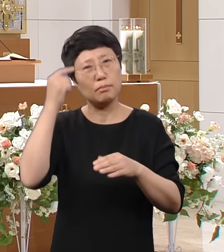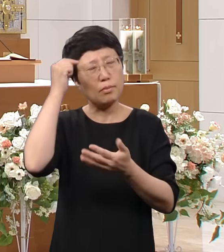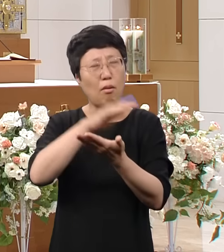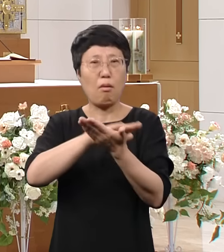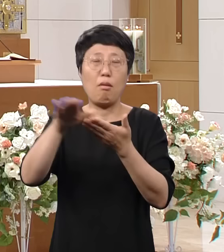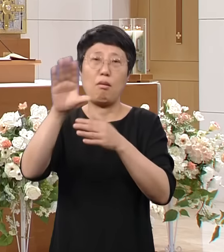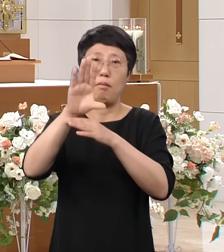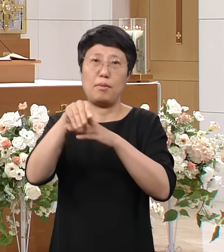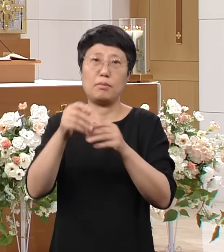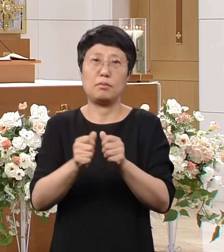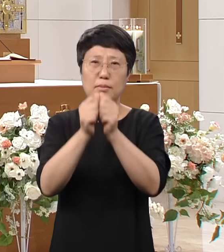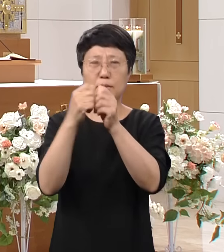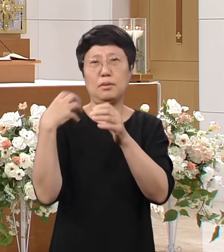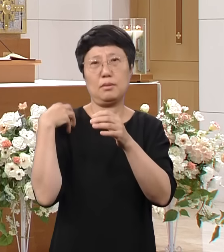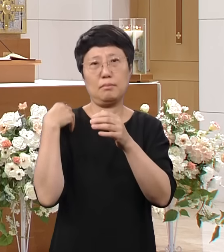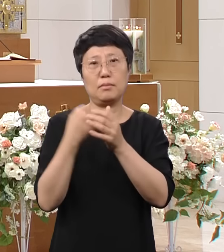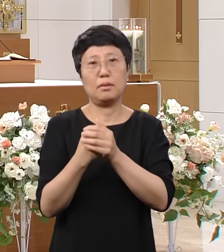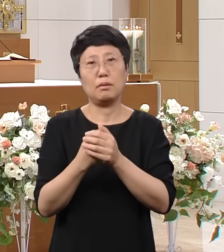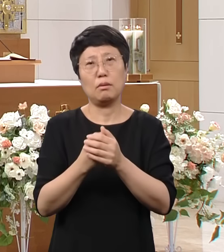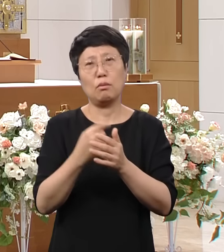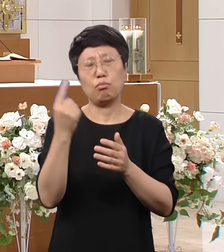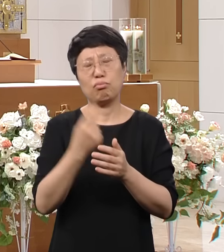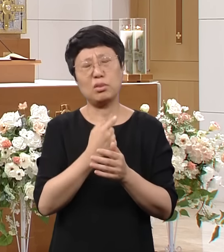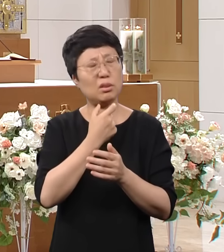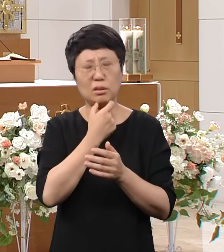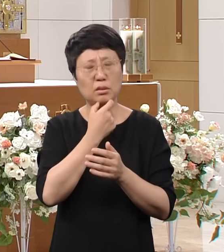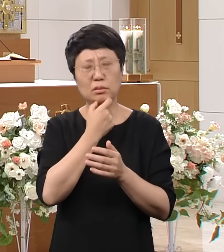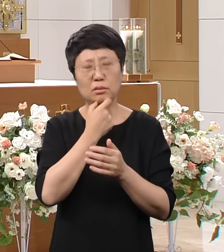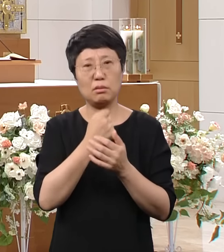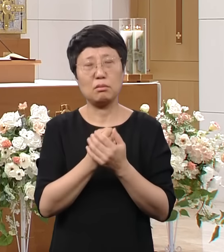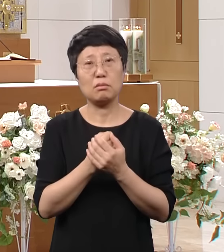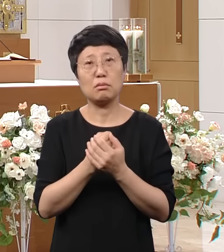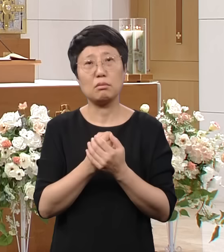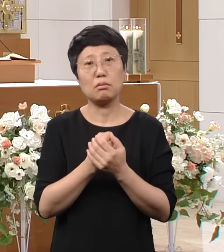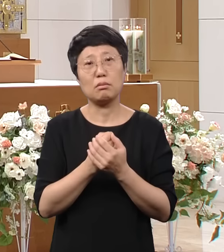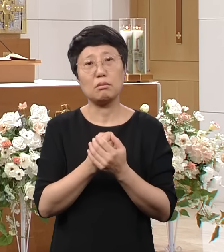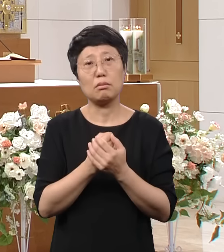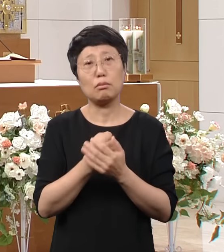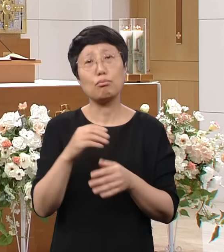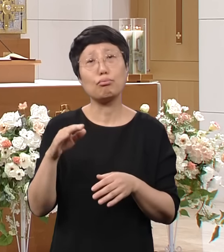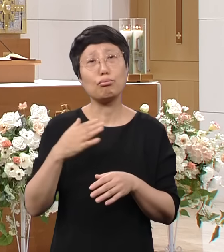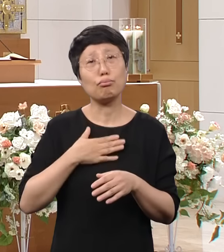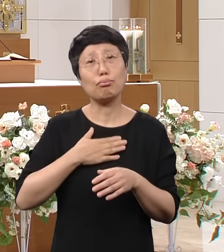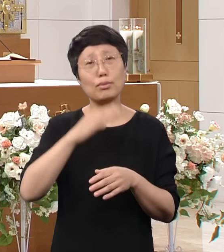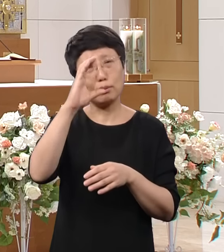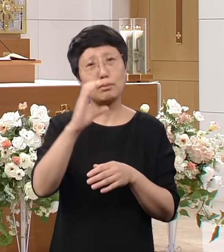오기 싫었는데요 우리 성당을 새로 짓고